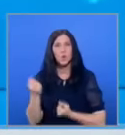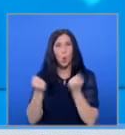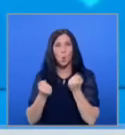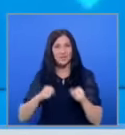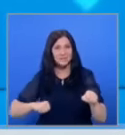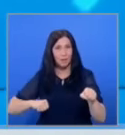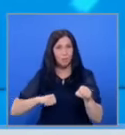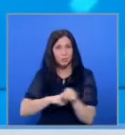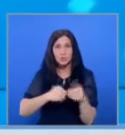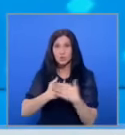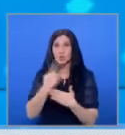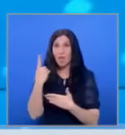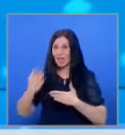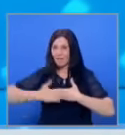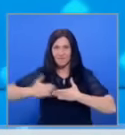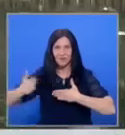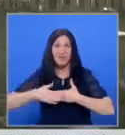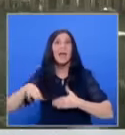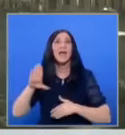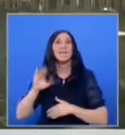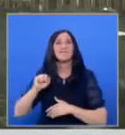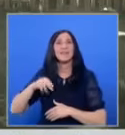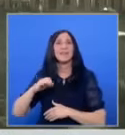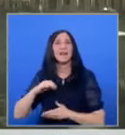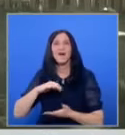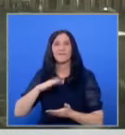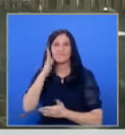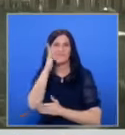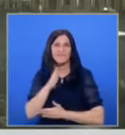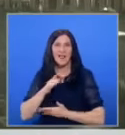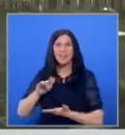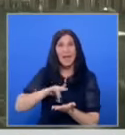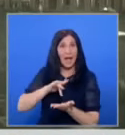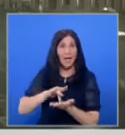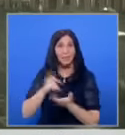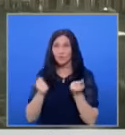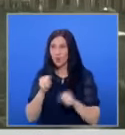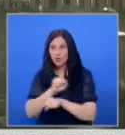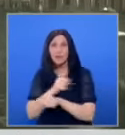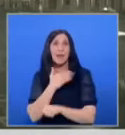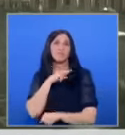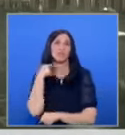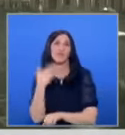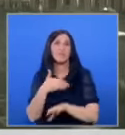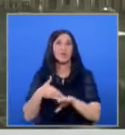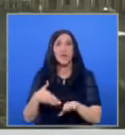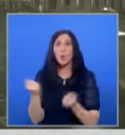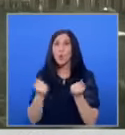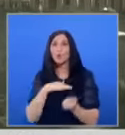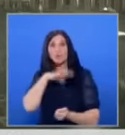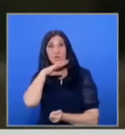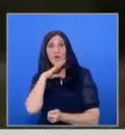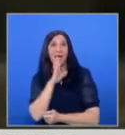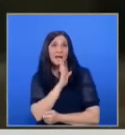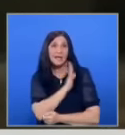Автомобил се блъсна с нощи в една от портите на Ватикана. Шофьорът е арестуван. Няма жертви и ранения. Автомобилът е стигнал до източната